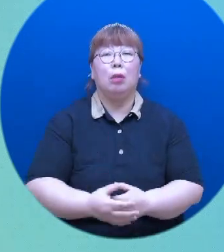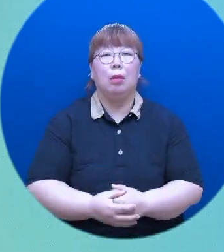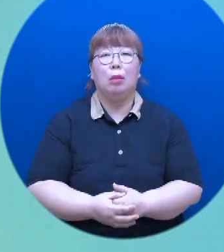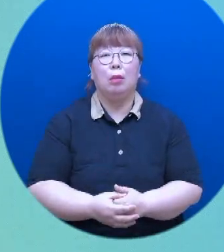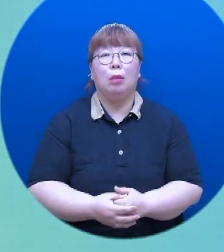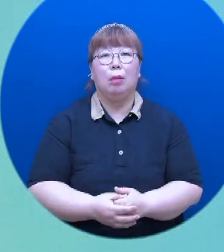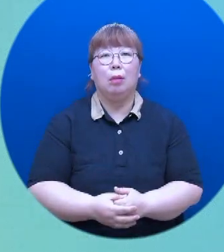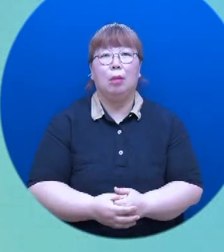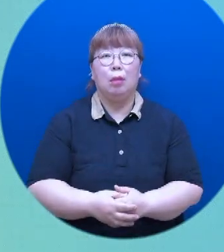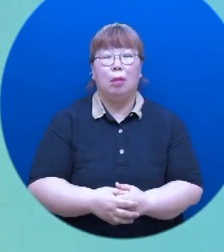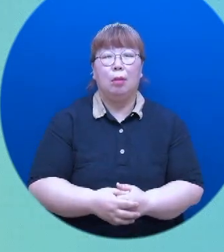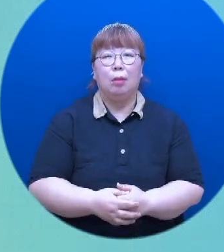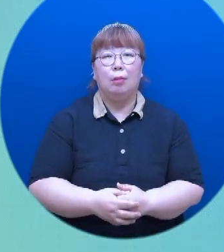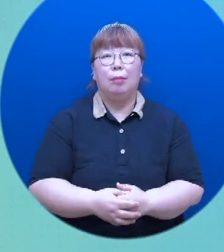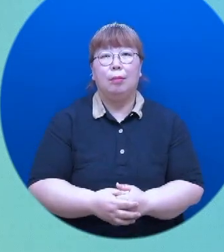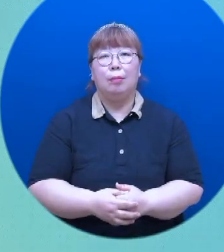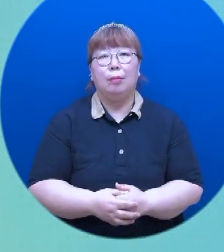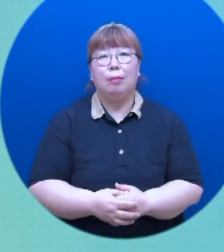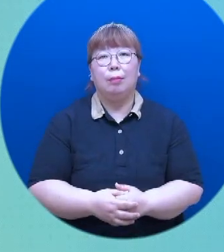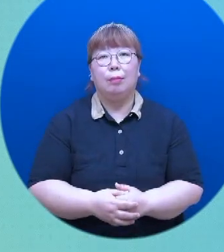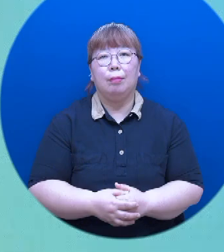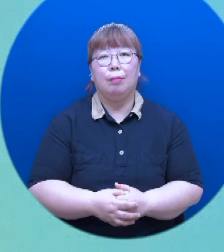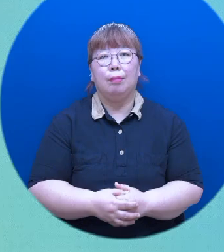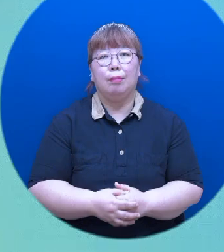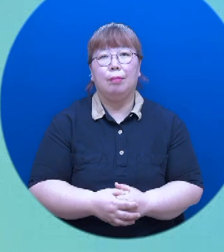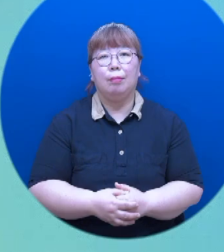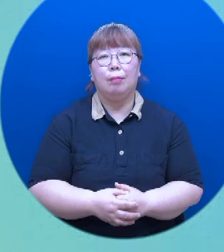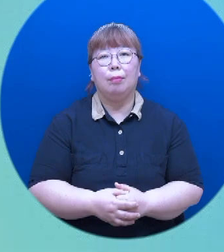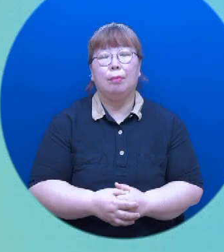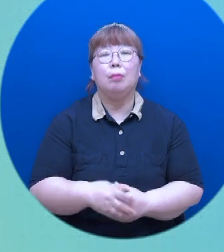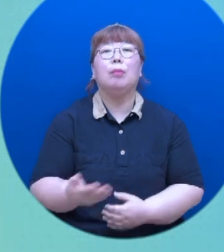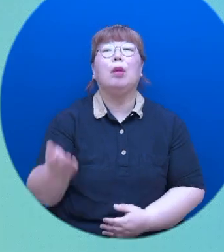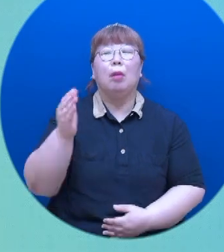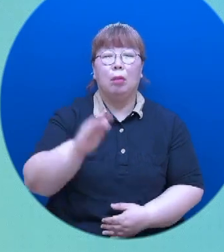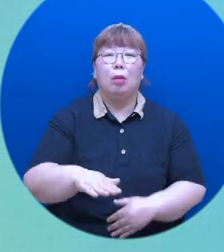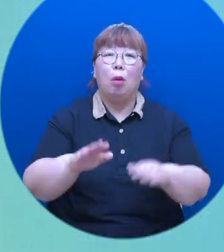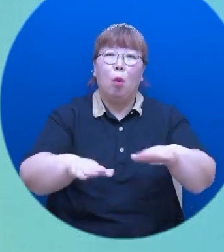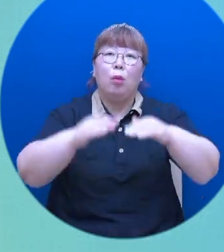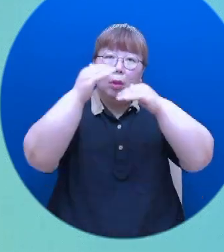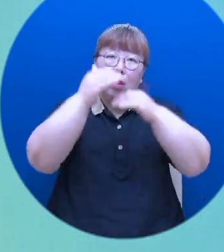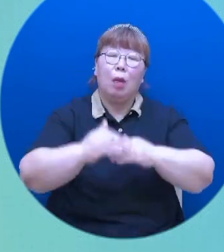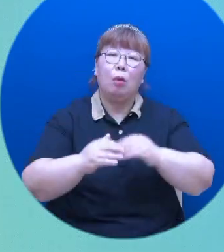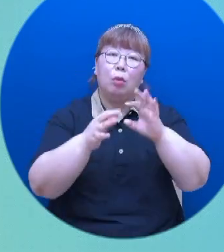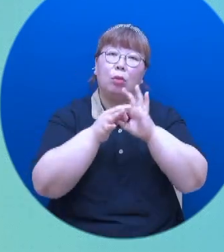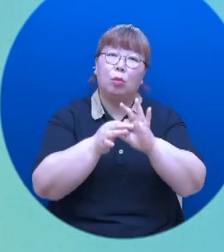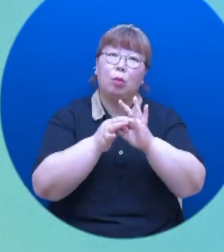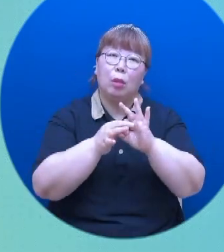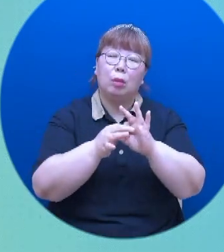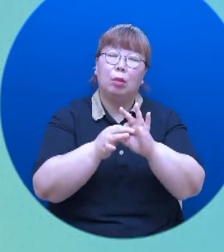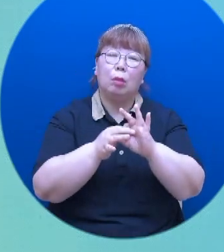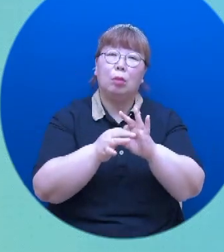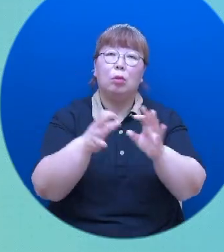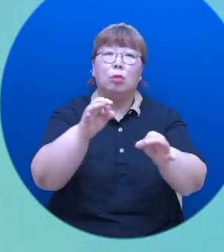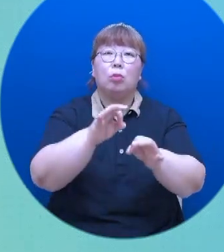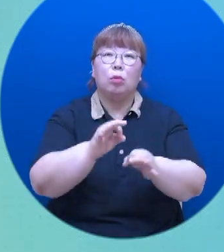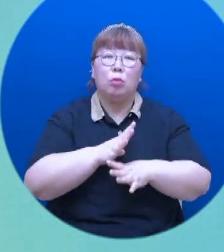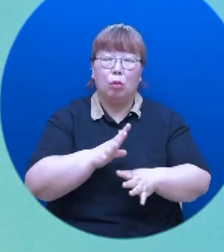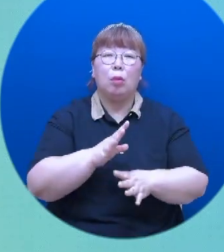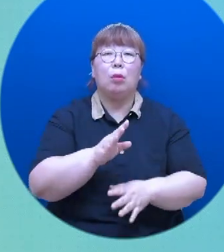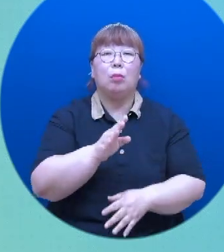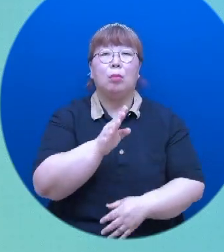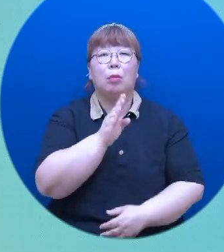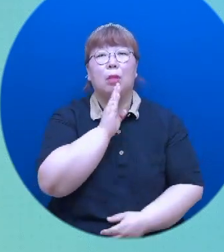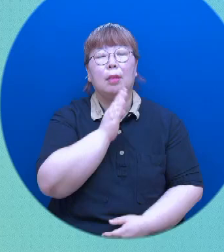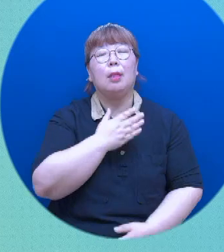백성은 받고 있는 거잖아요. 그런데 오늘 본문을 통하여 놀라운 사실을